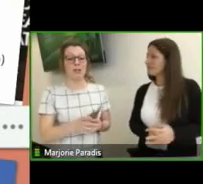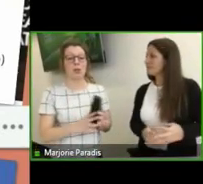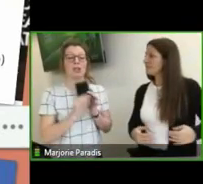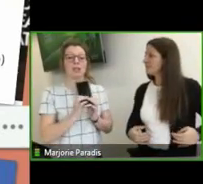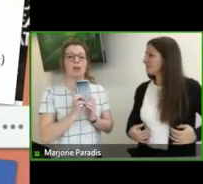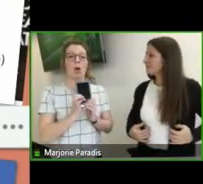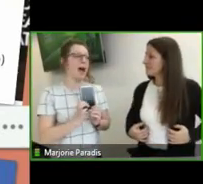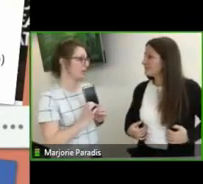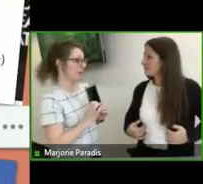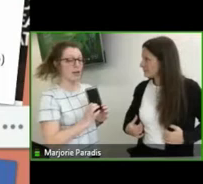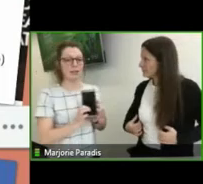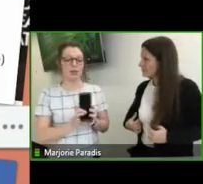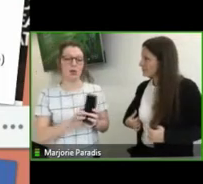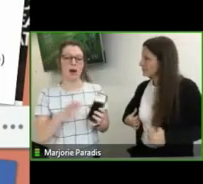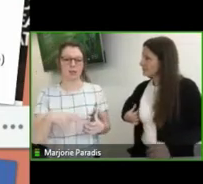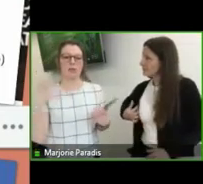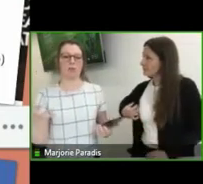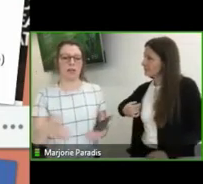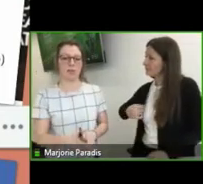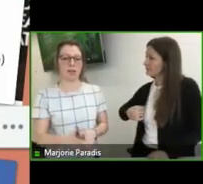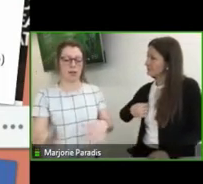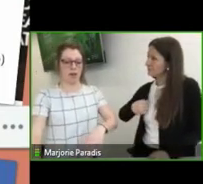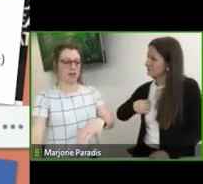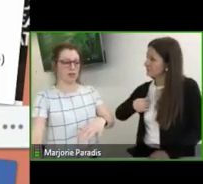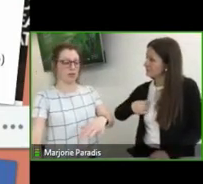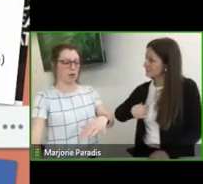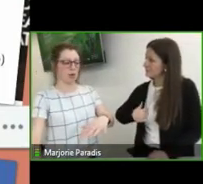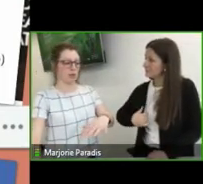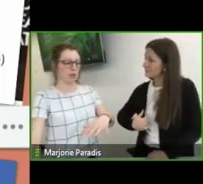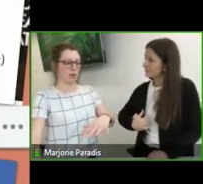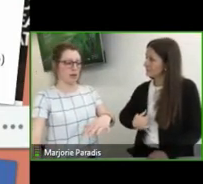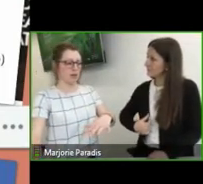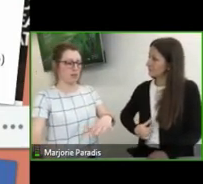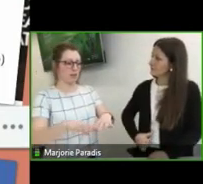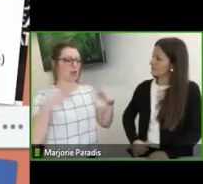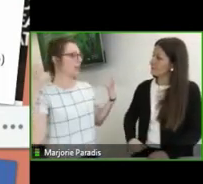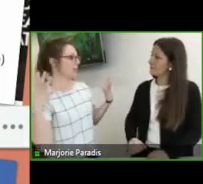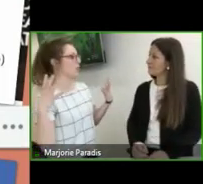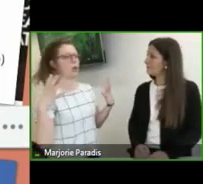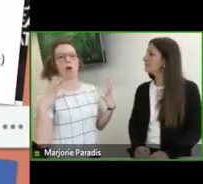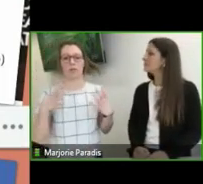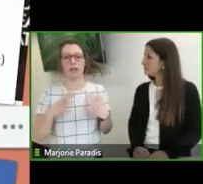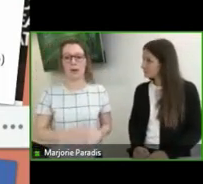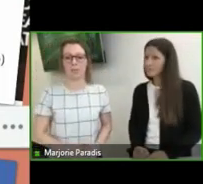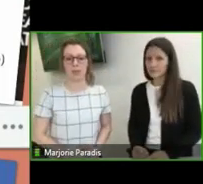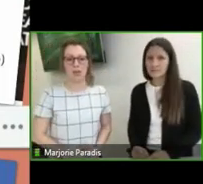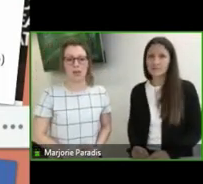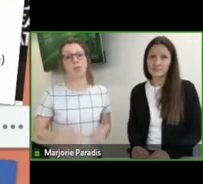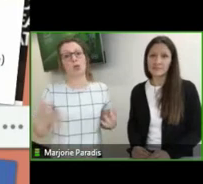on pense que peut-être qu'ils seront aptes à faire des choix qui vont finalement être faits en pleine connaissance